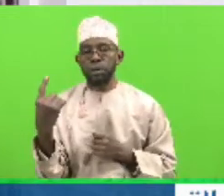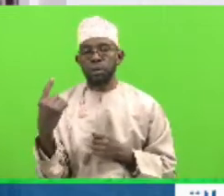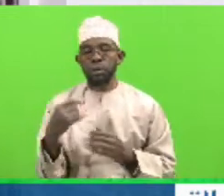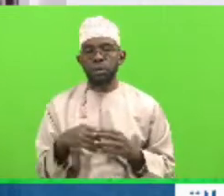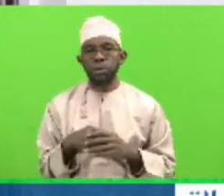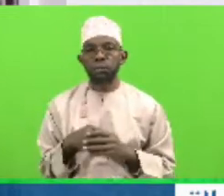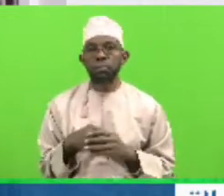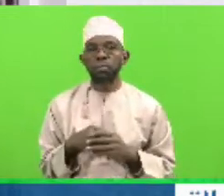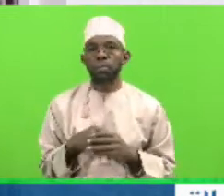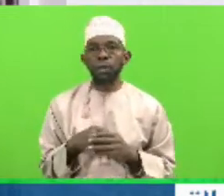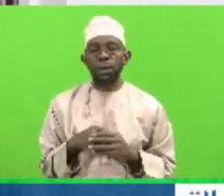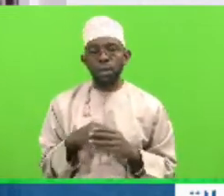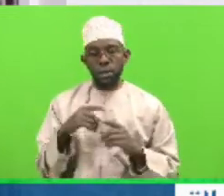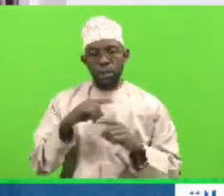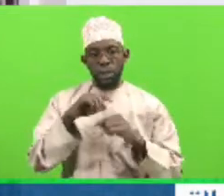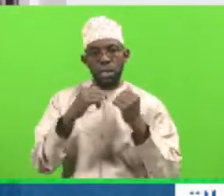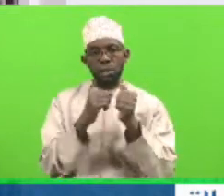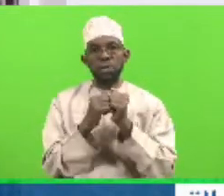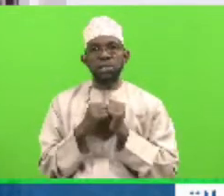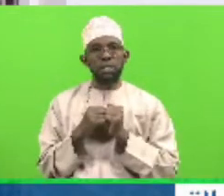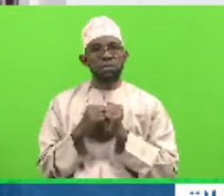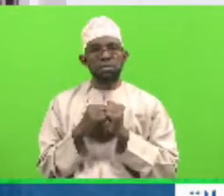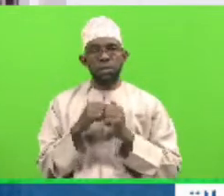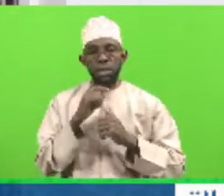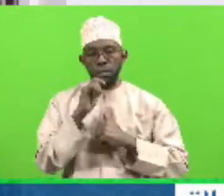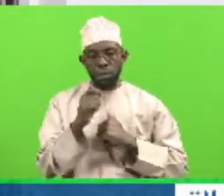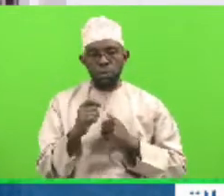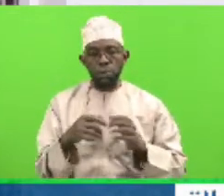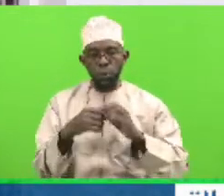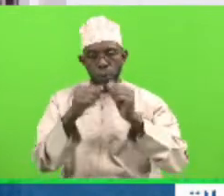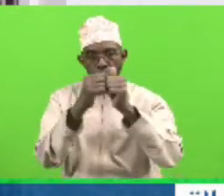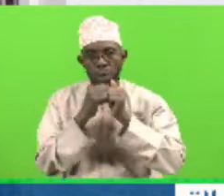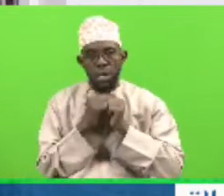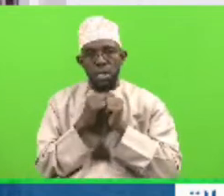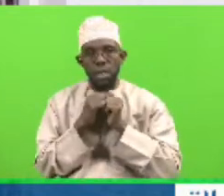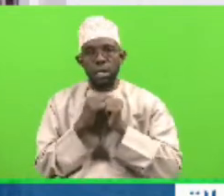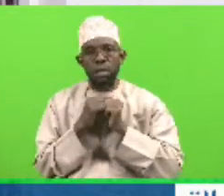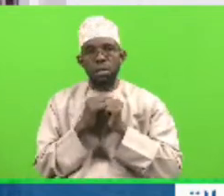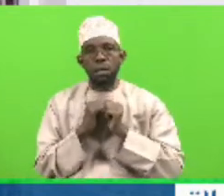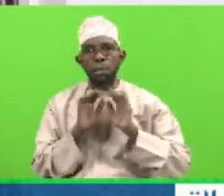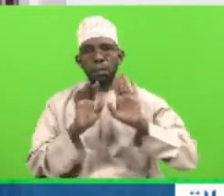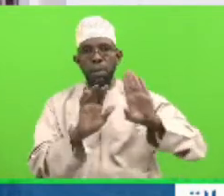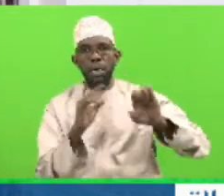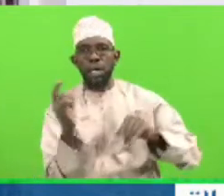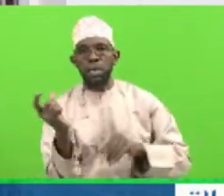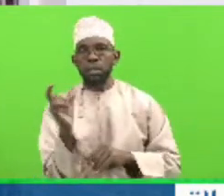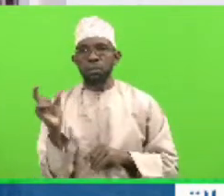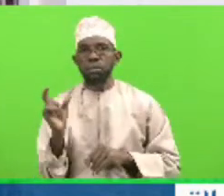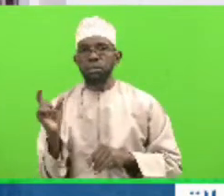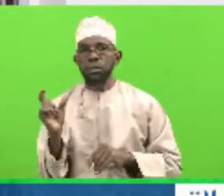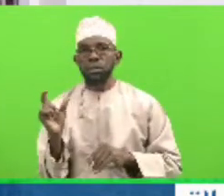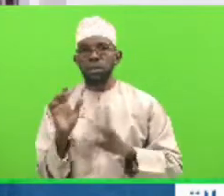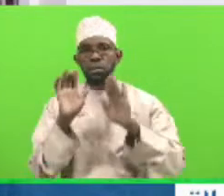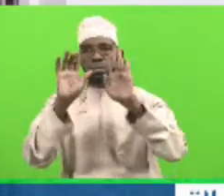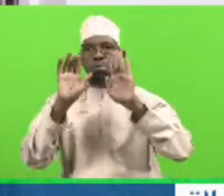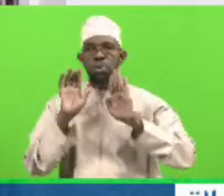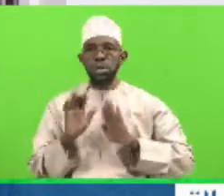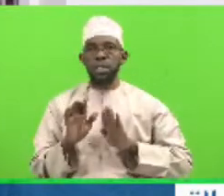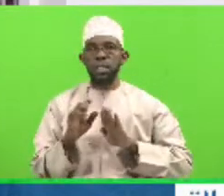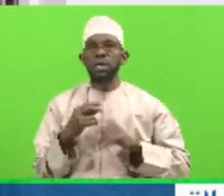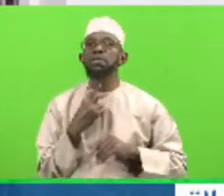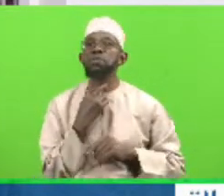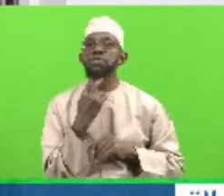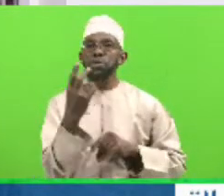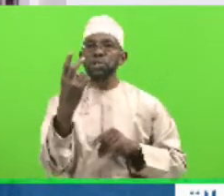قدرته وطاقته الشرف والقيم ومبادئ الإسلام، وخاصة من له صوت